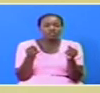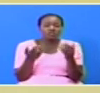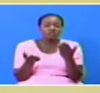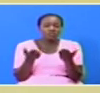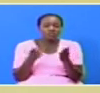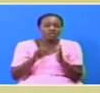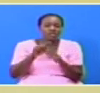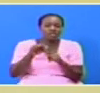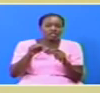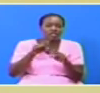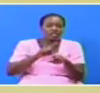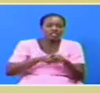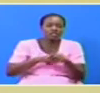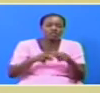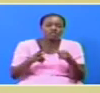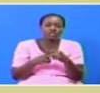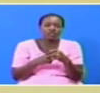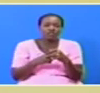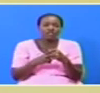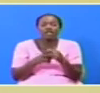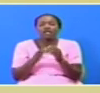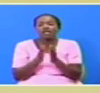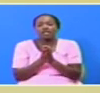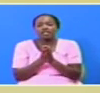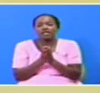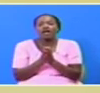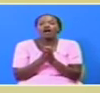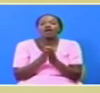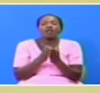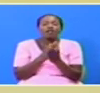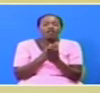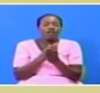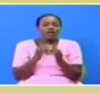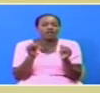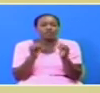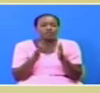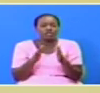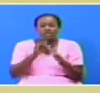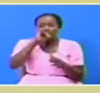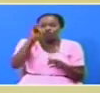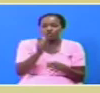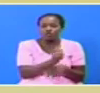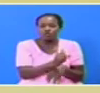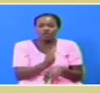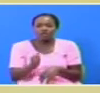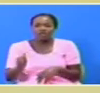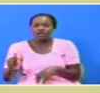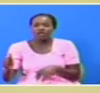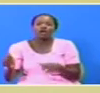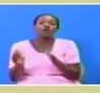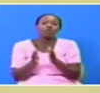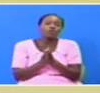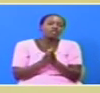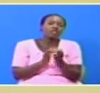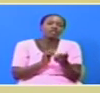saa moja pale, ama vile vile ikiwezekana mwanahabari mwenzangu ambaye atachukua hatamu ni Hassan Juma, atakuja na kipindi cha Zilizala Viwanjani, pia atakuwa